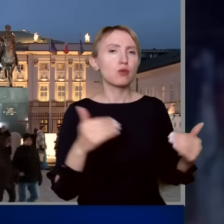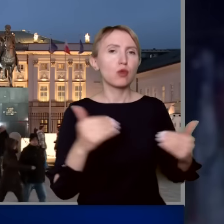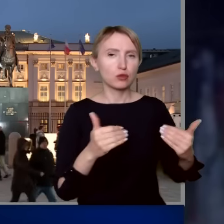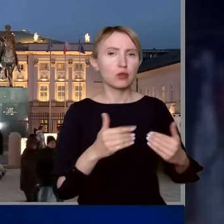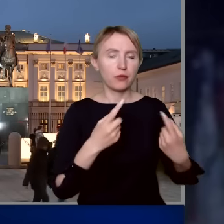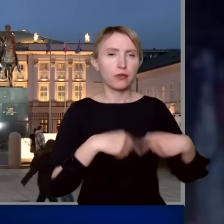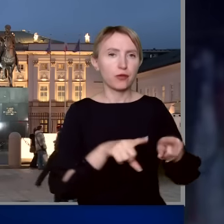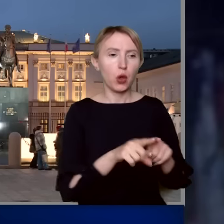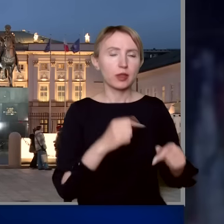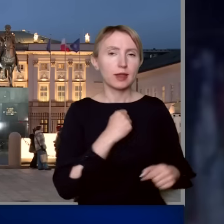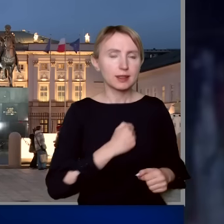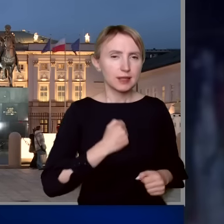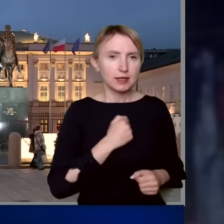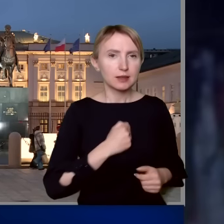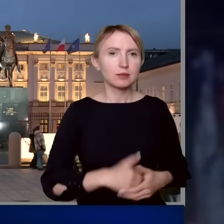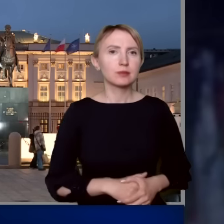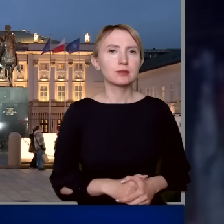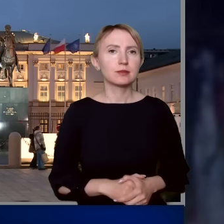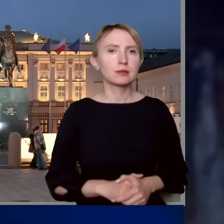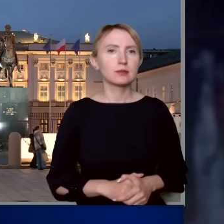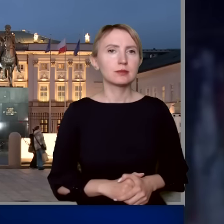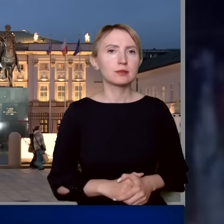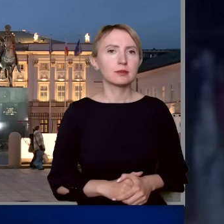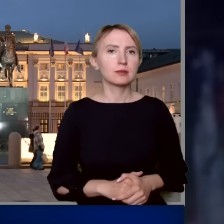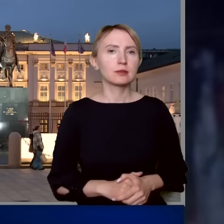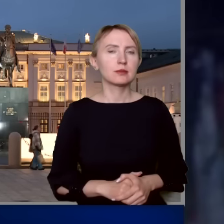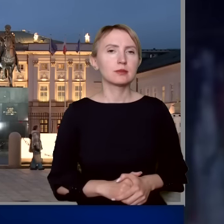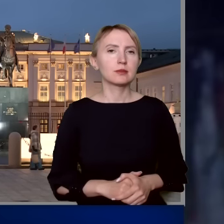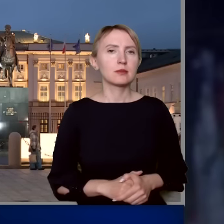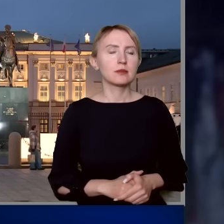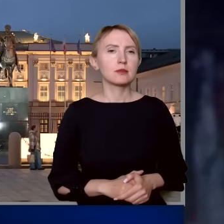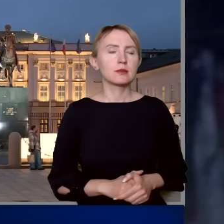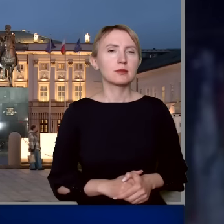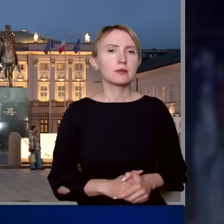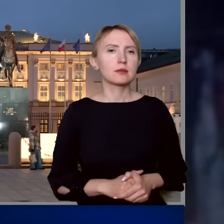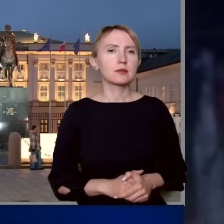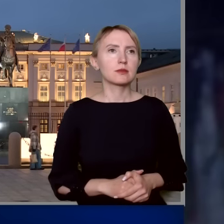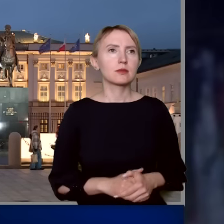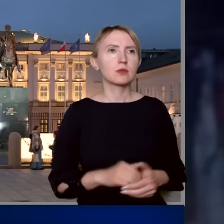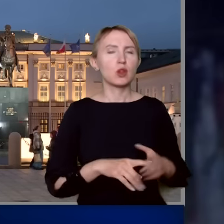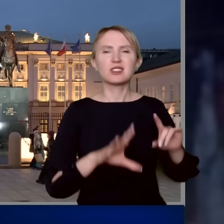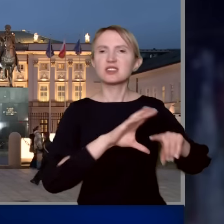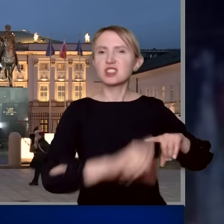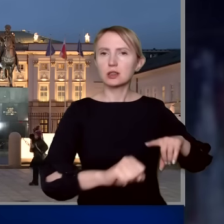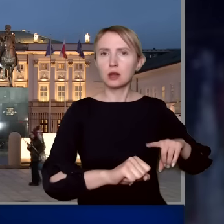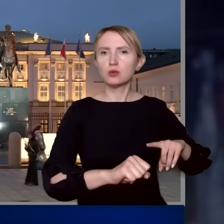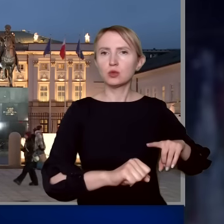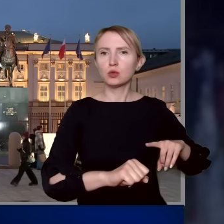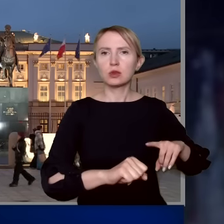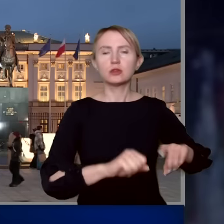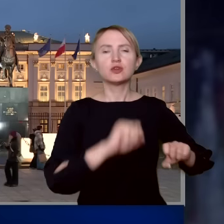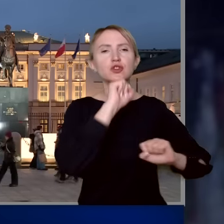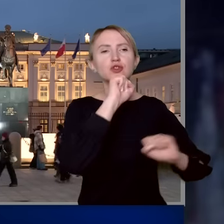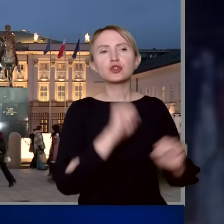niestety. Także mamy do czynienia z dyktaturą, gdzie żadne prawa się nie